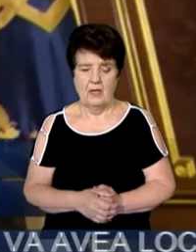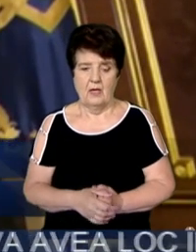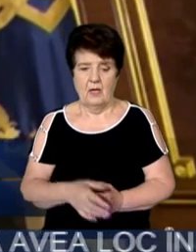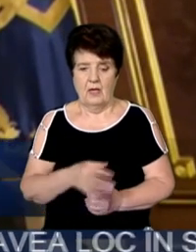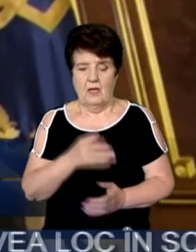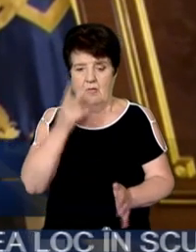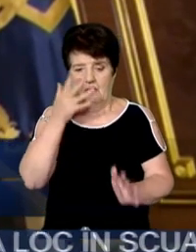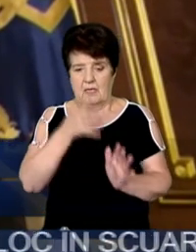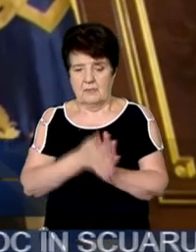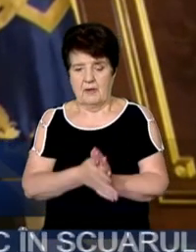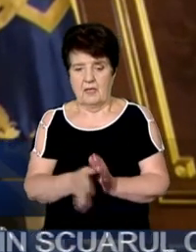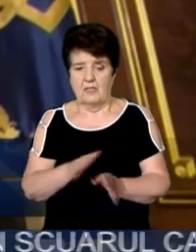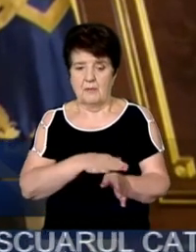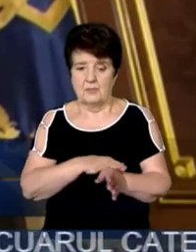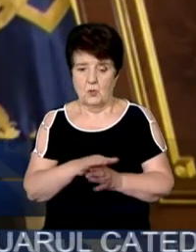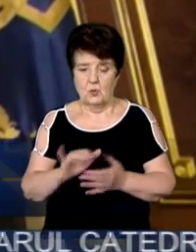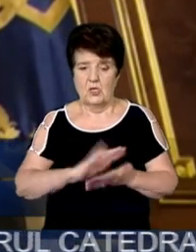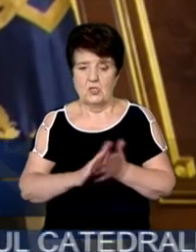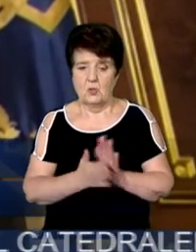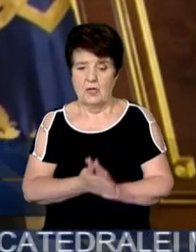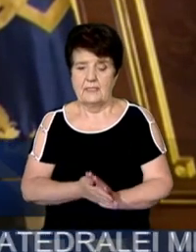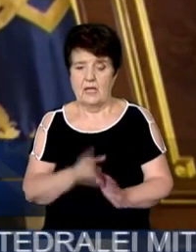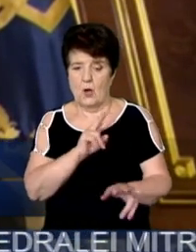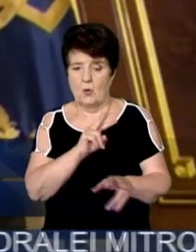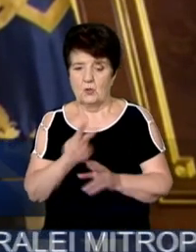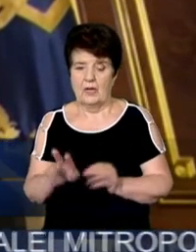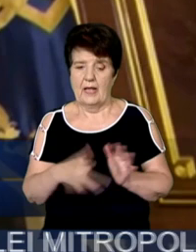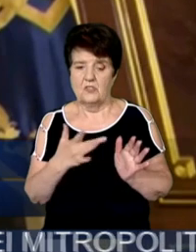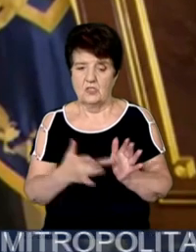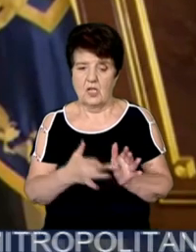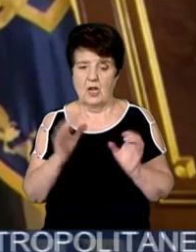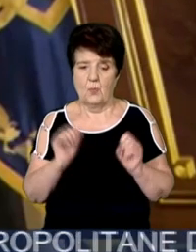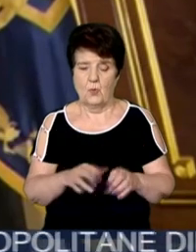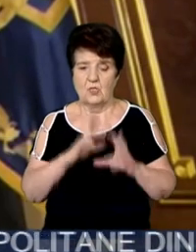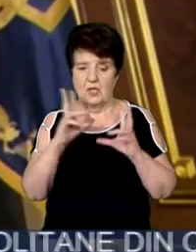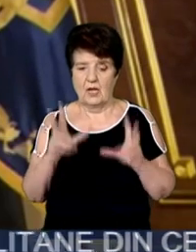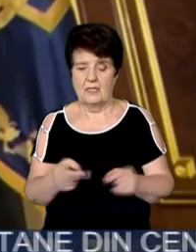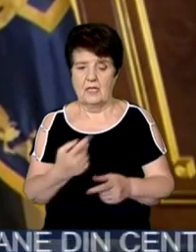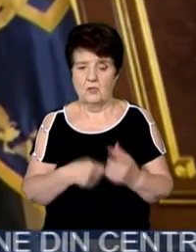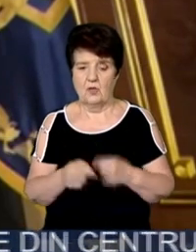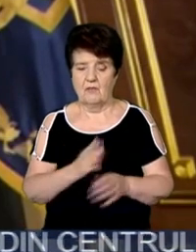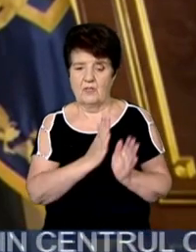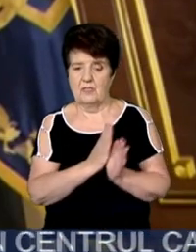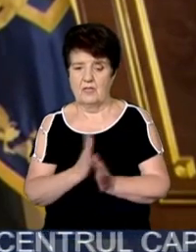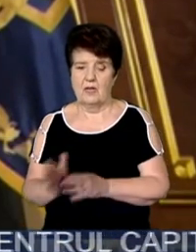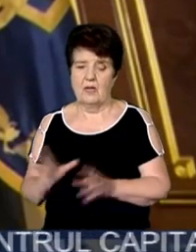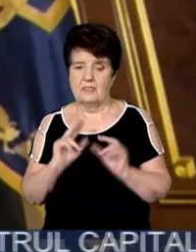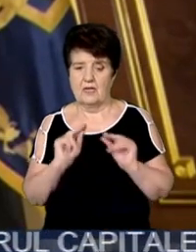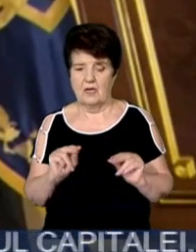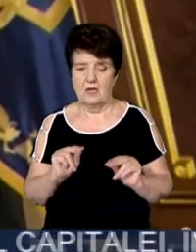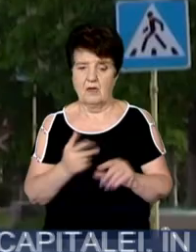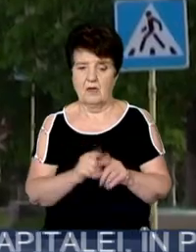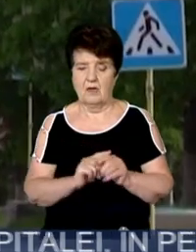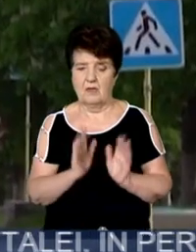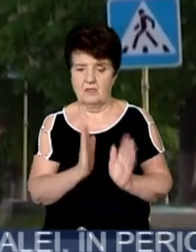Numai transparența absolută și o situație controlată la centrală pot garanta o revenire treptată la siguranța nucleară